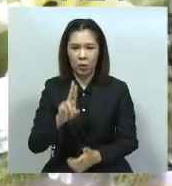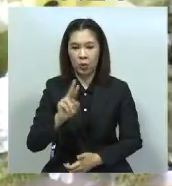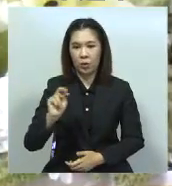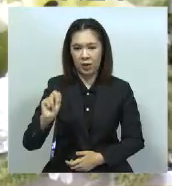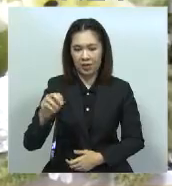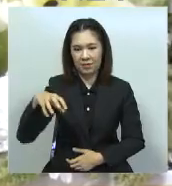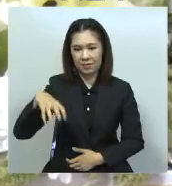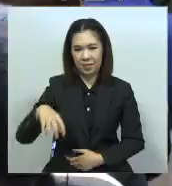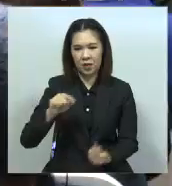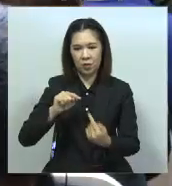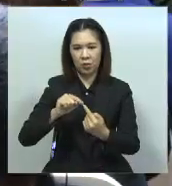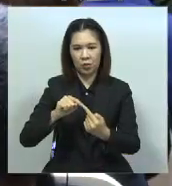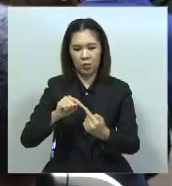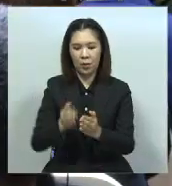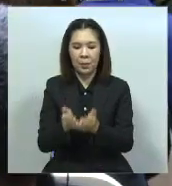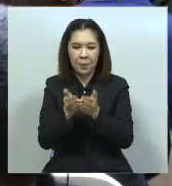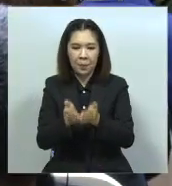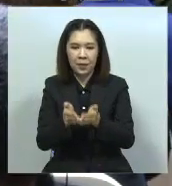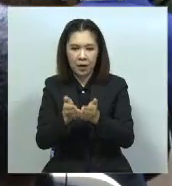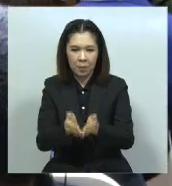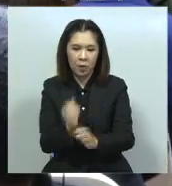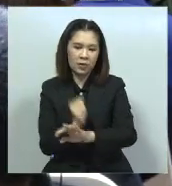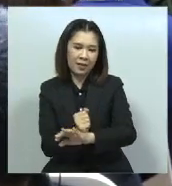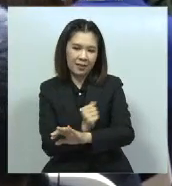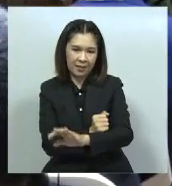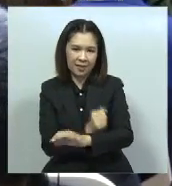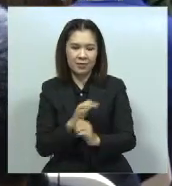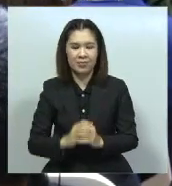ติทั้งด้านกิจการประมงและก็กิจการแรงงานนะครับ